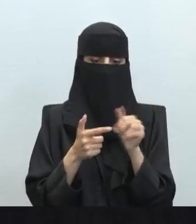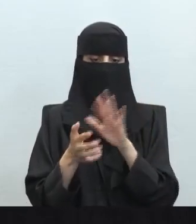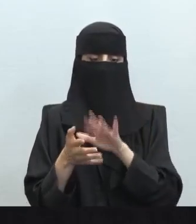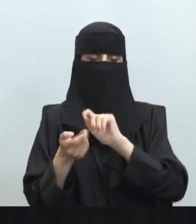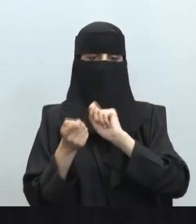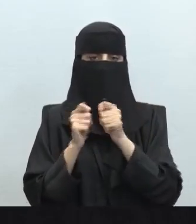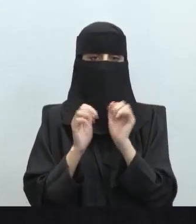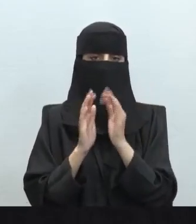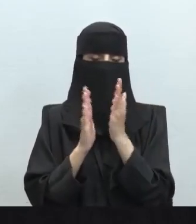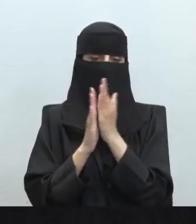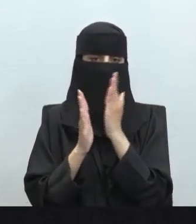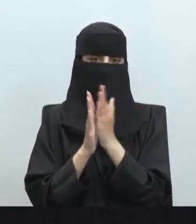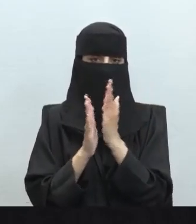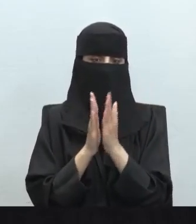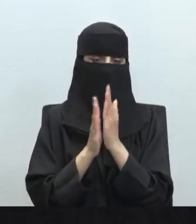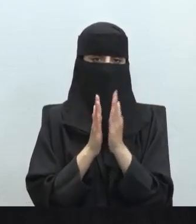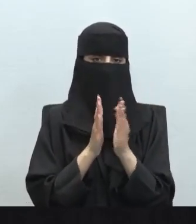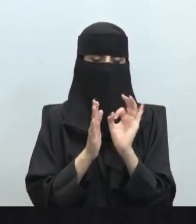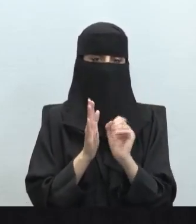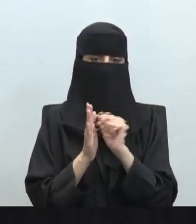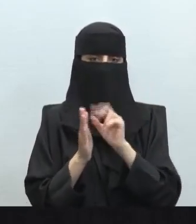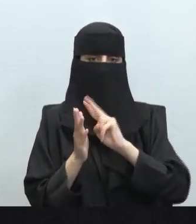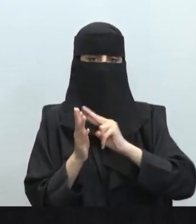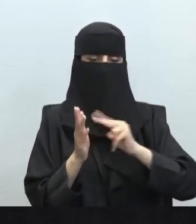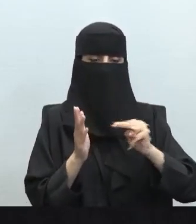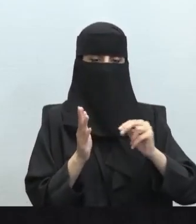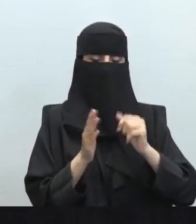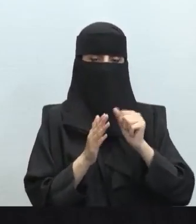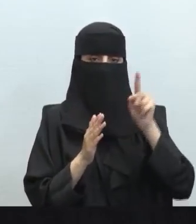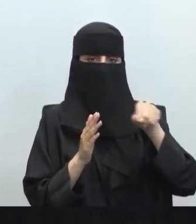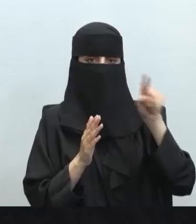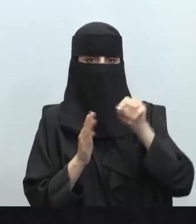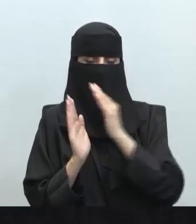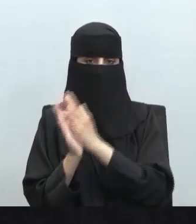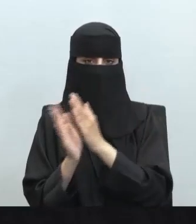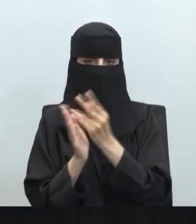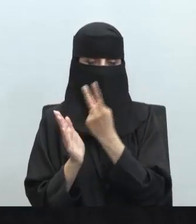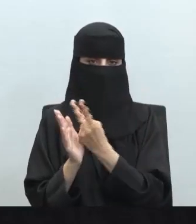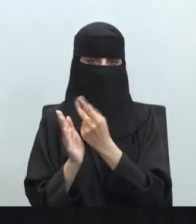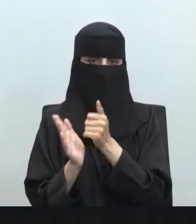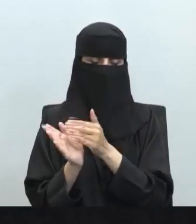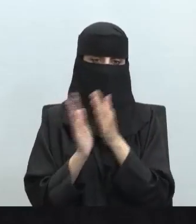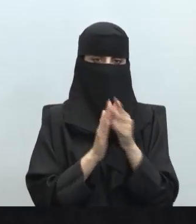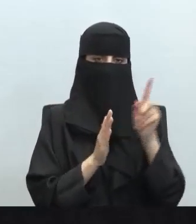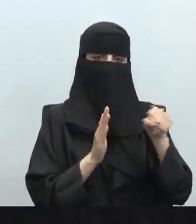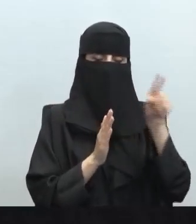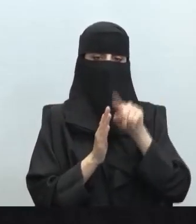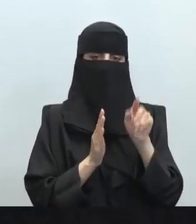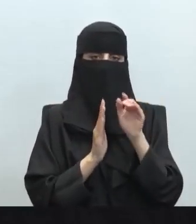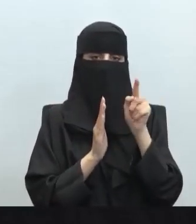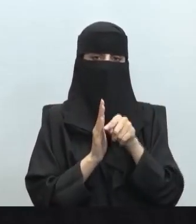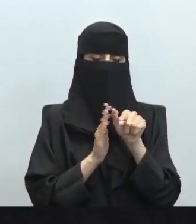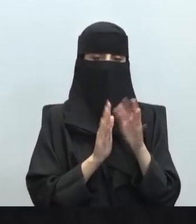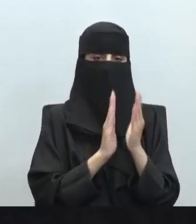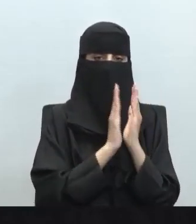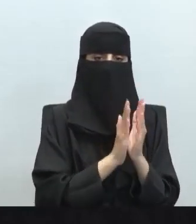يمتلك سلسلتين من هذه الاشرطه الدي ان اي عباره عن سلسلتين الار ان اي عباره عن سلسله واحده منفرده ولكن هنا في